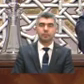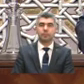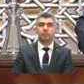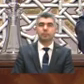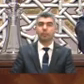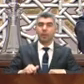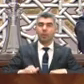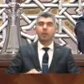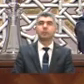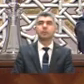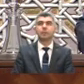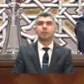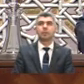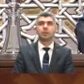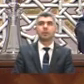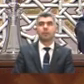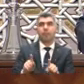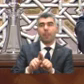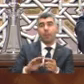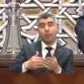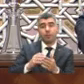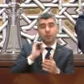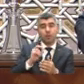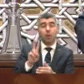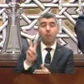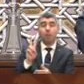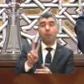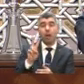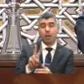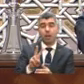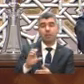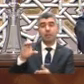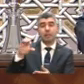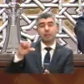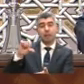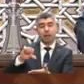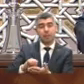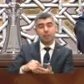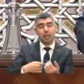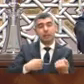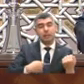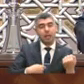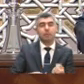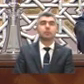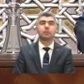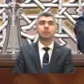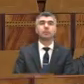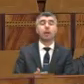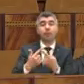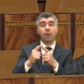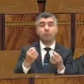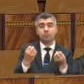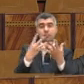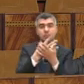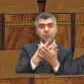السيد الوزير، في انتظار تجويد هذا التخييم بجهة الدار البيضاء سطات، تفاجئنا بقرار